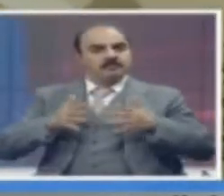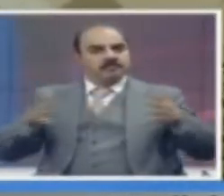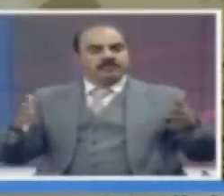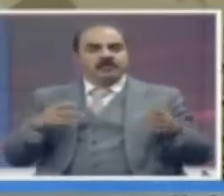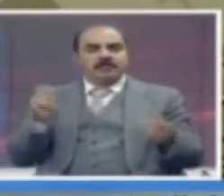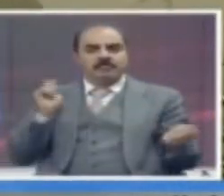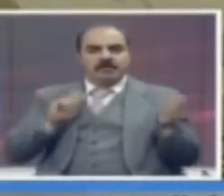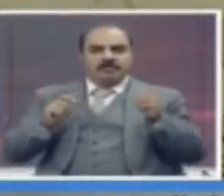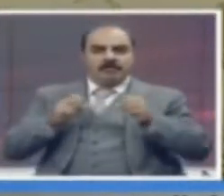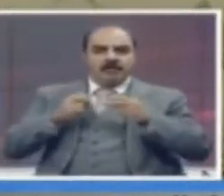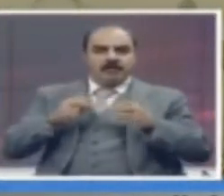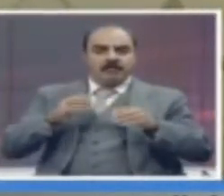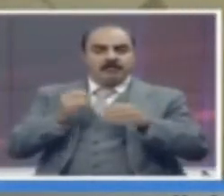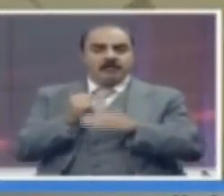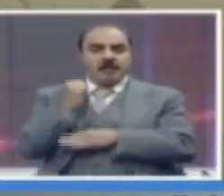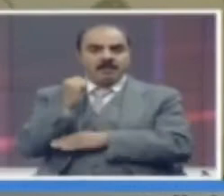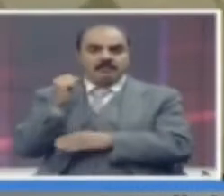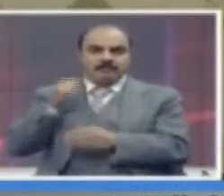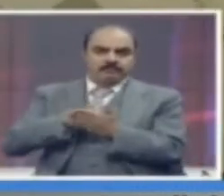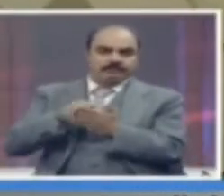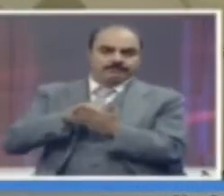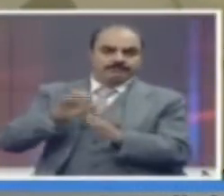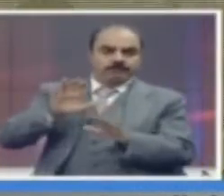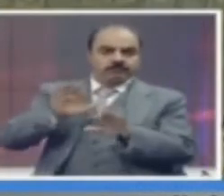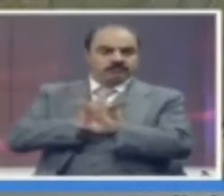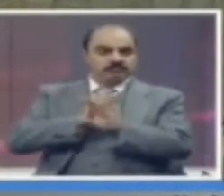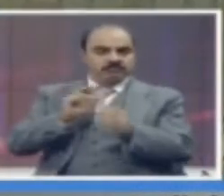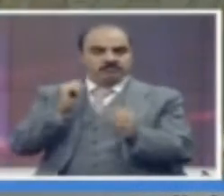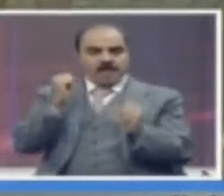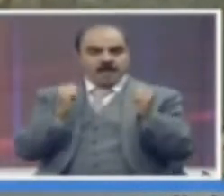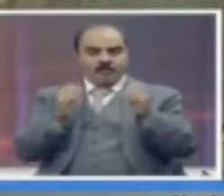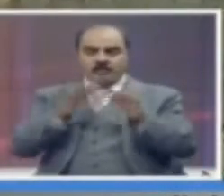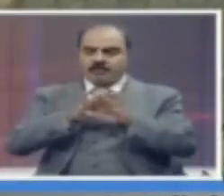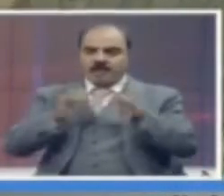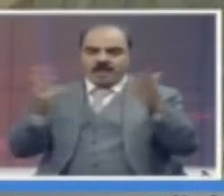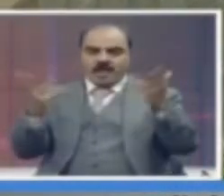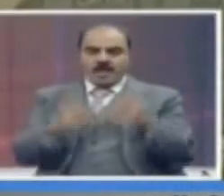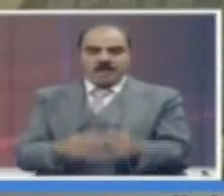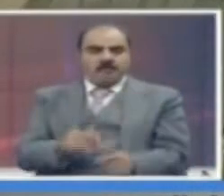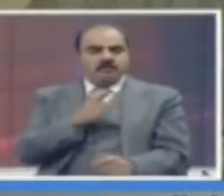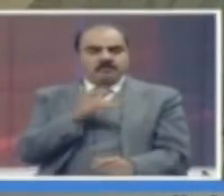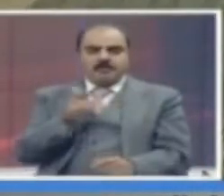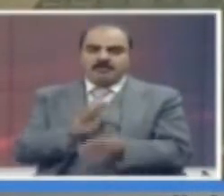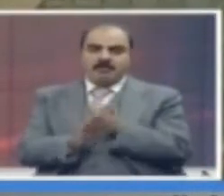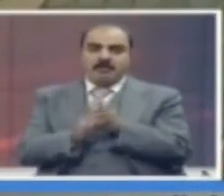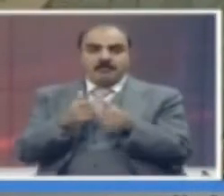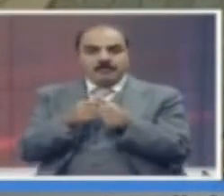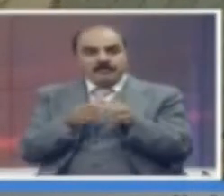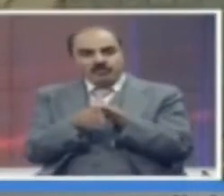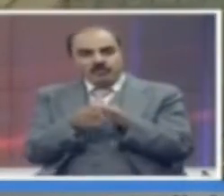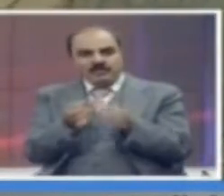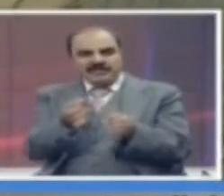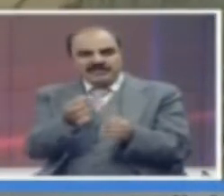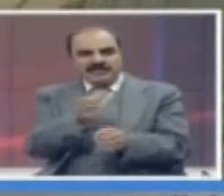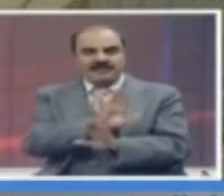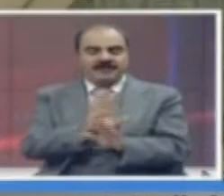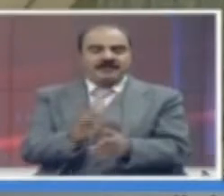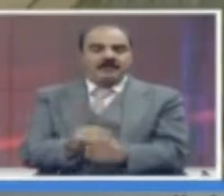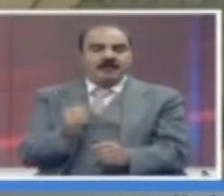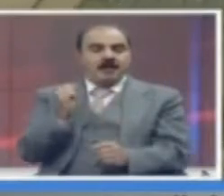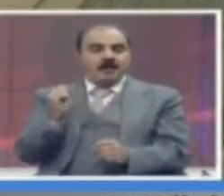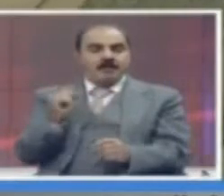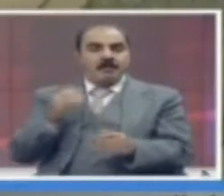بعد انتهاء الهيكل الخرساني والمعدني بنسبة بلغت 100%. أعمال الإنشاءات سواء الخرسانة